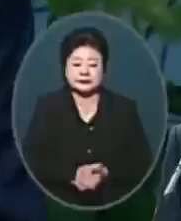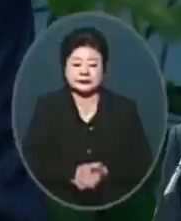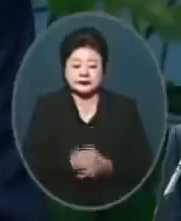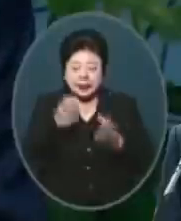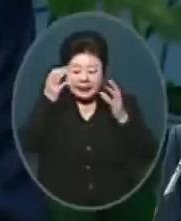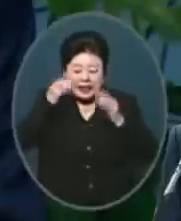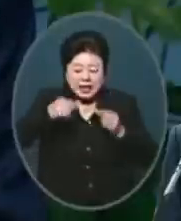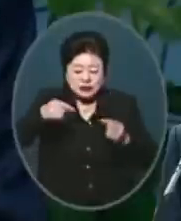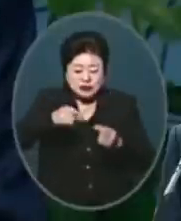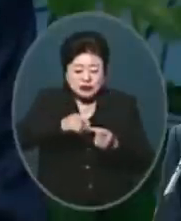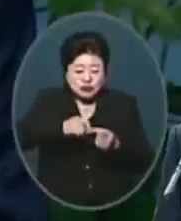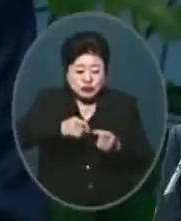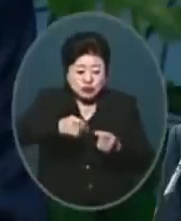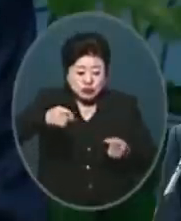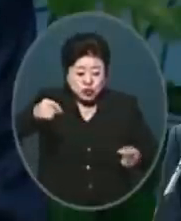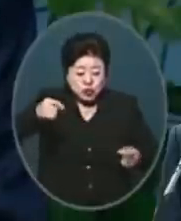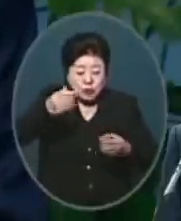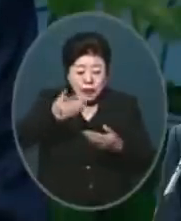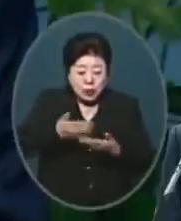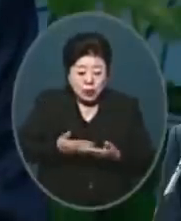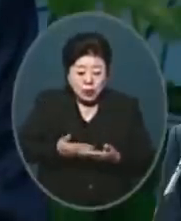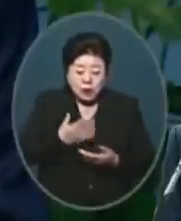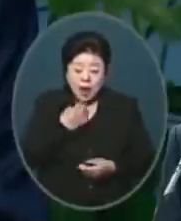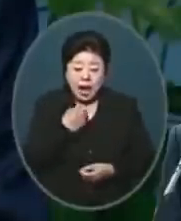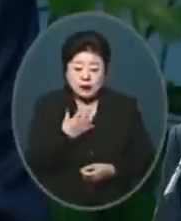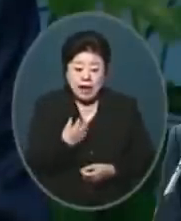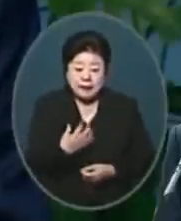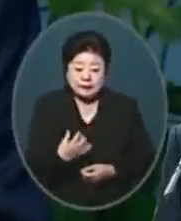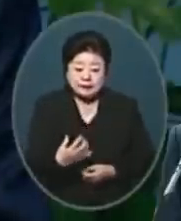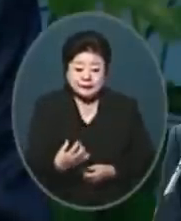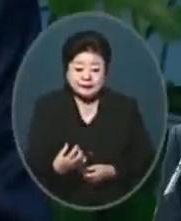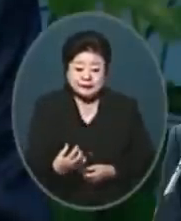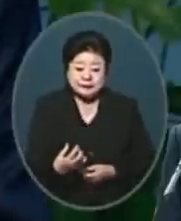탯줄도 우리가 받았습니다. 예,